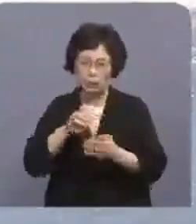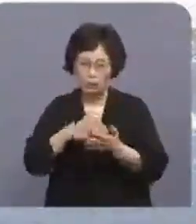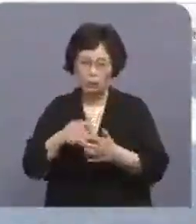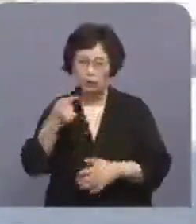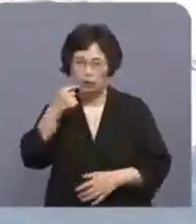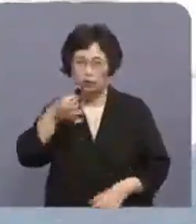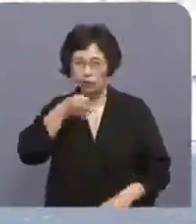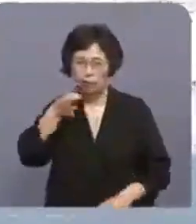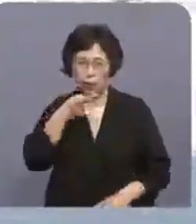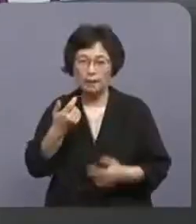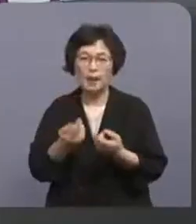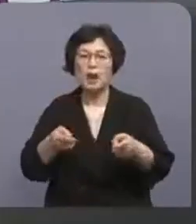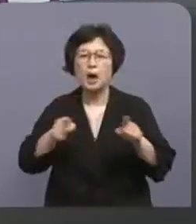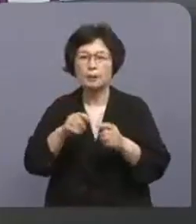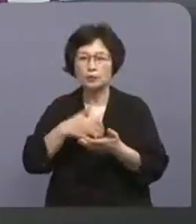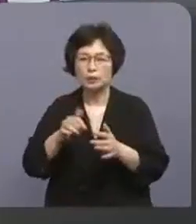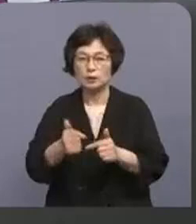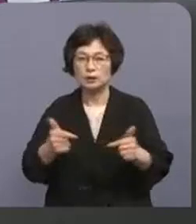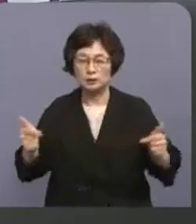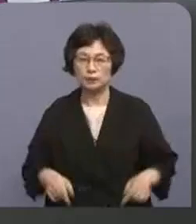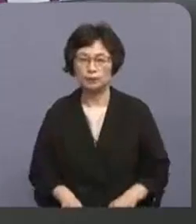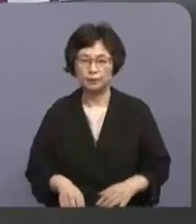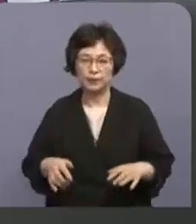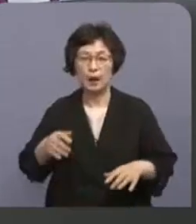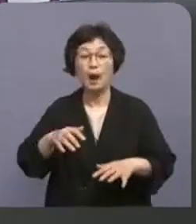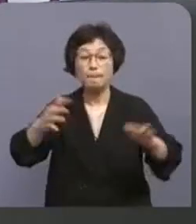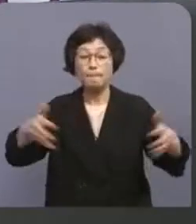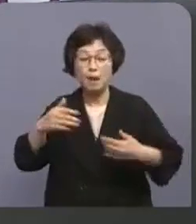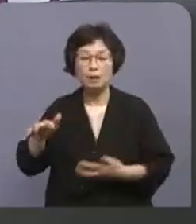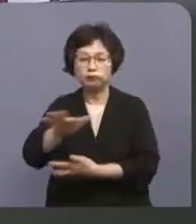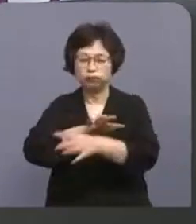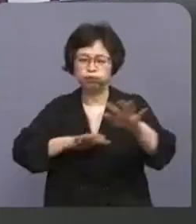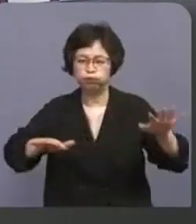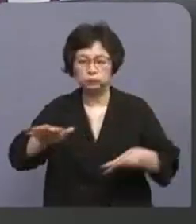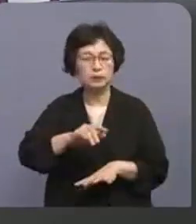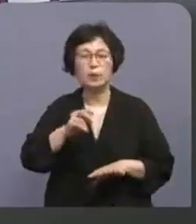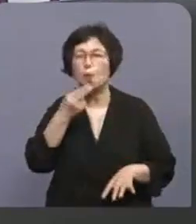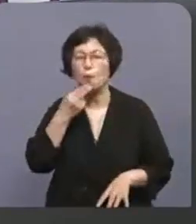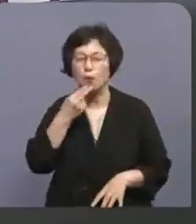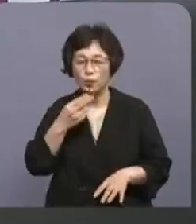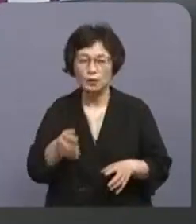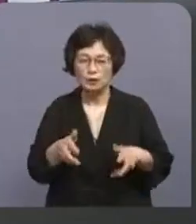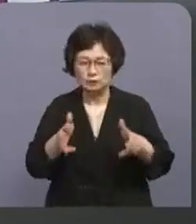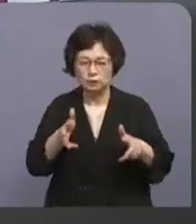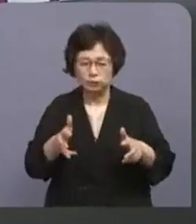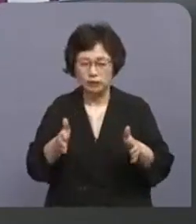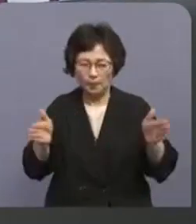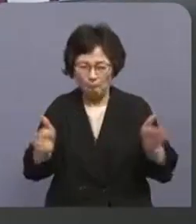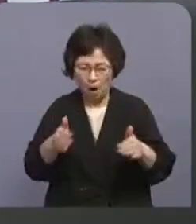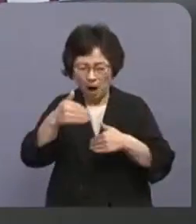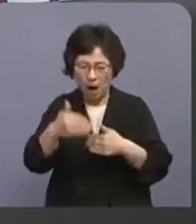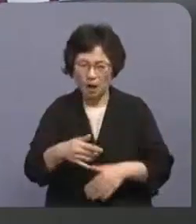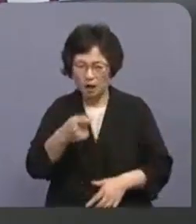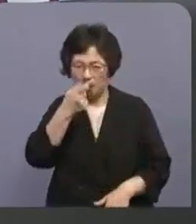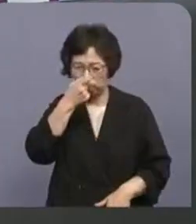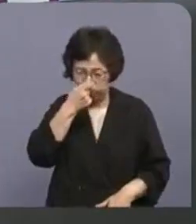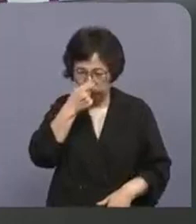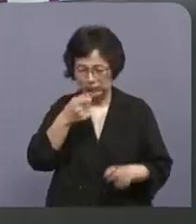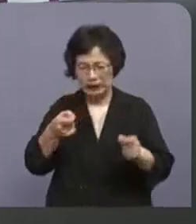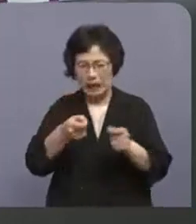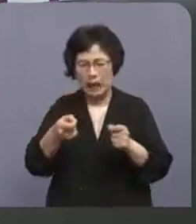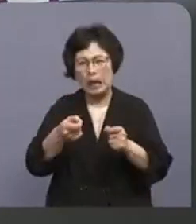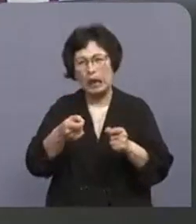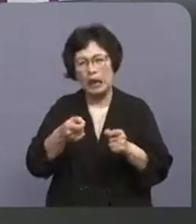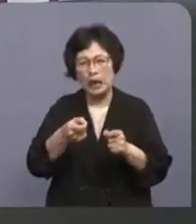있다고 분석했습니다. 환기를 잘 하지 않고 계속 냉방을 가동하는 경우에는 밀폐, 밀집, 밀접이라는 감염